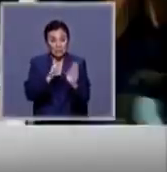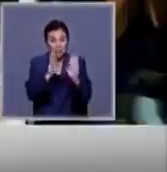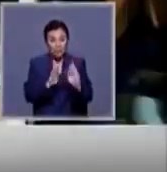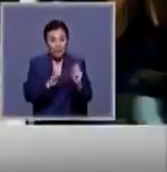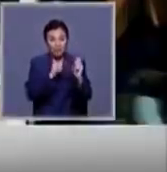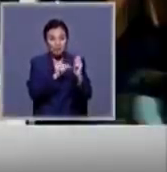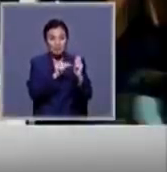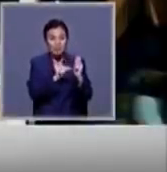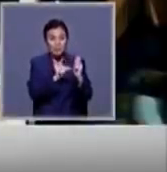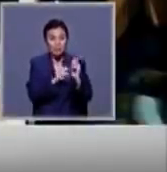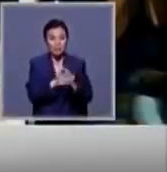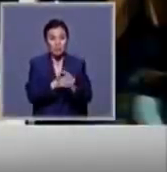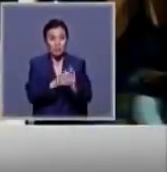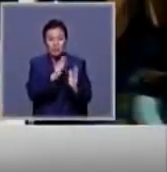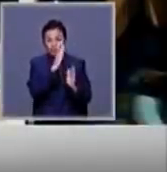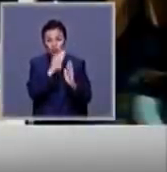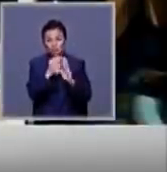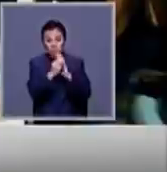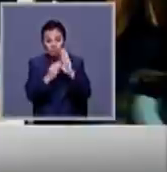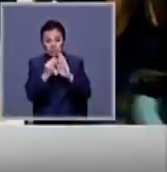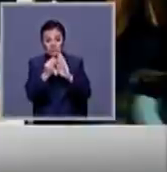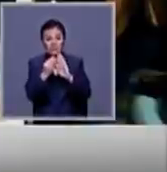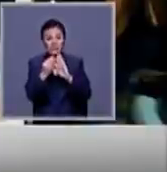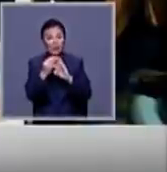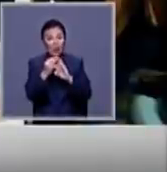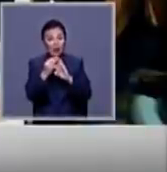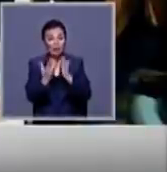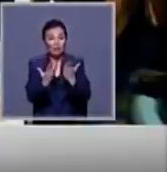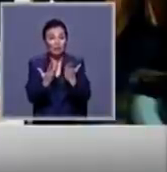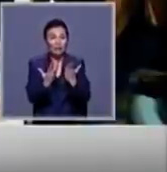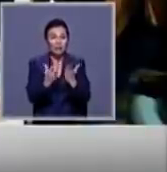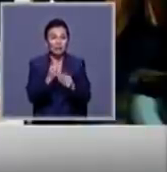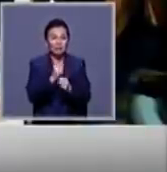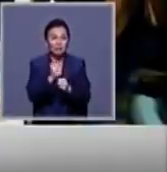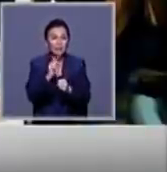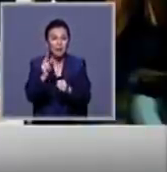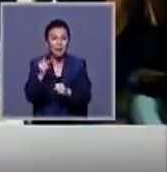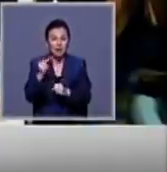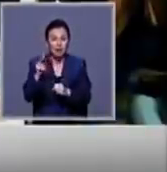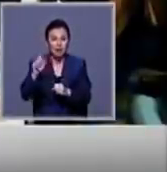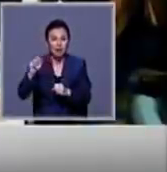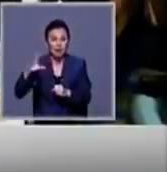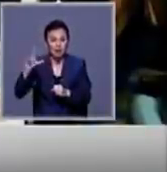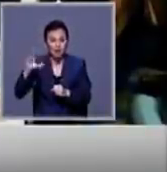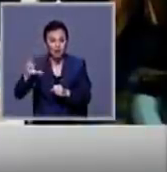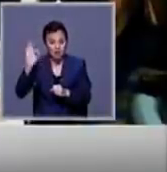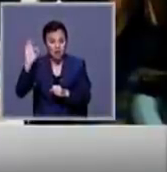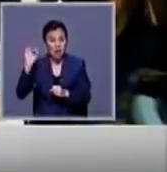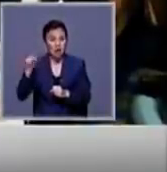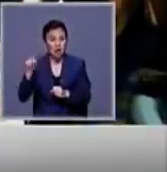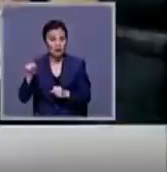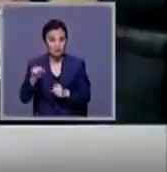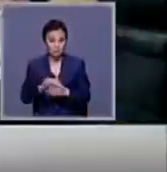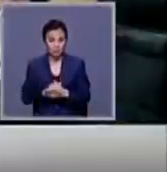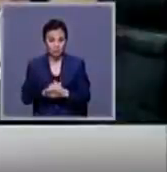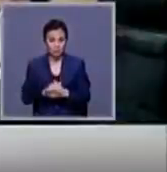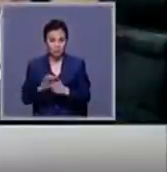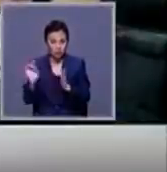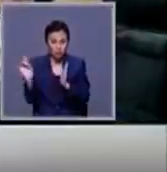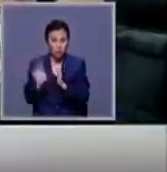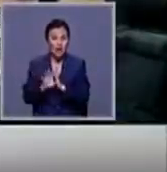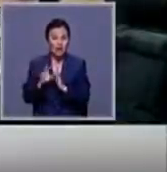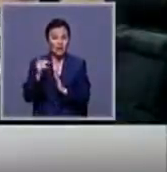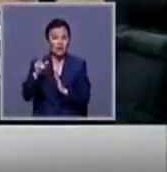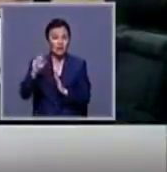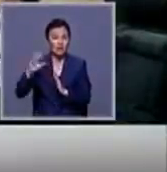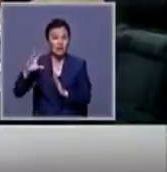าง แล้วถ้าเขาบล็อกกันมาทั้งจังหวัดอ่ะ ก็แต่ว่าสุดท้ายคสช.เลือกไง บล็อกกันในระดับ แต่สุดท้ายคสช.เลือกไง ก็วิ